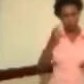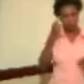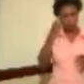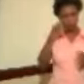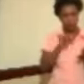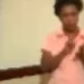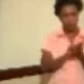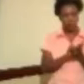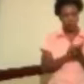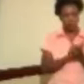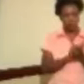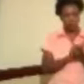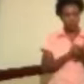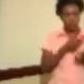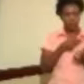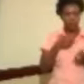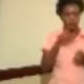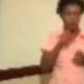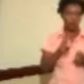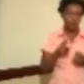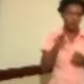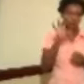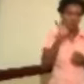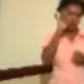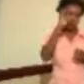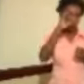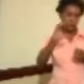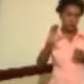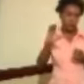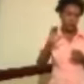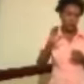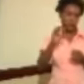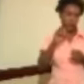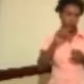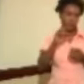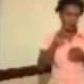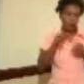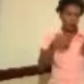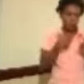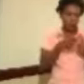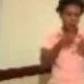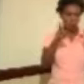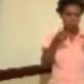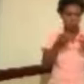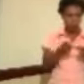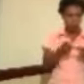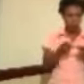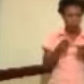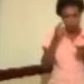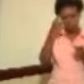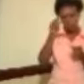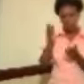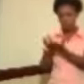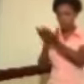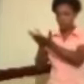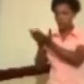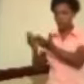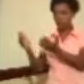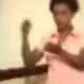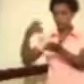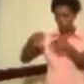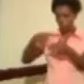nous connaissons que nous avons besoin à peu près 800 km de route, nous connaissons que Port Nouillot, Port de Port-au-Prince, a absorbé